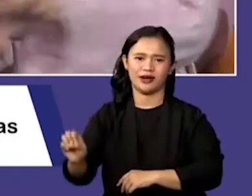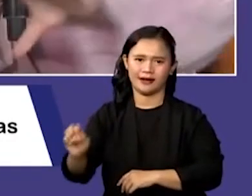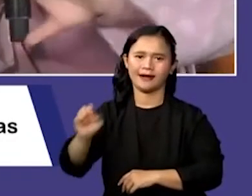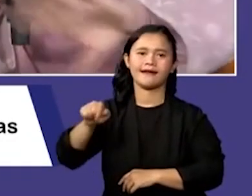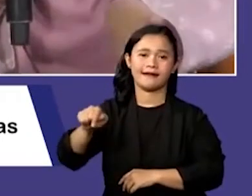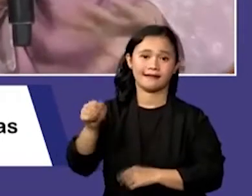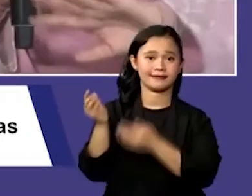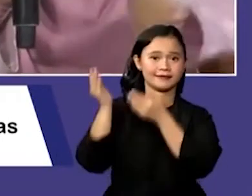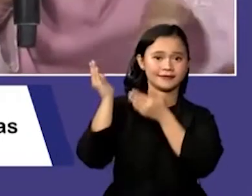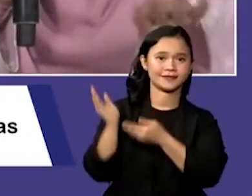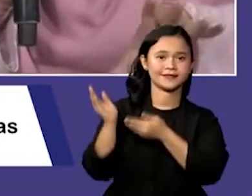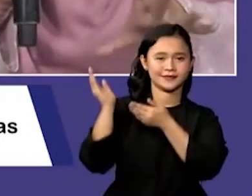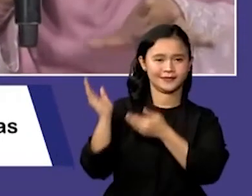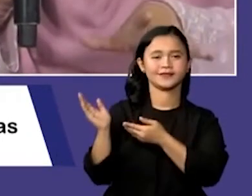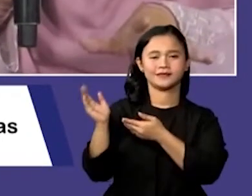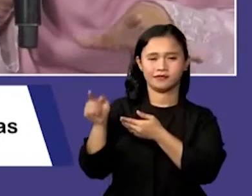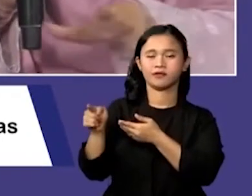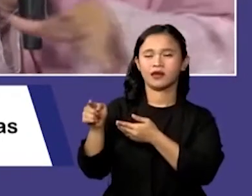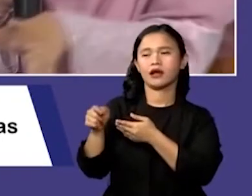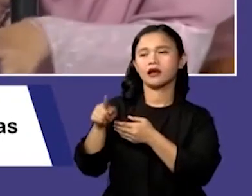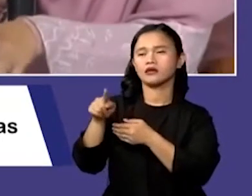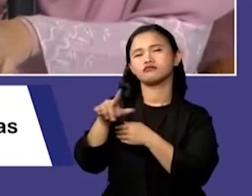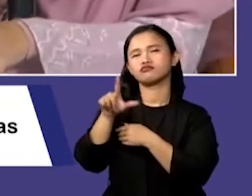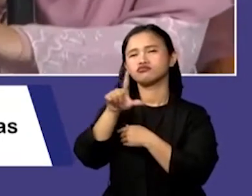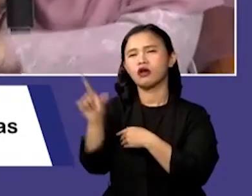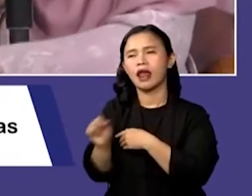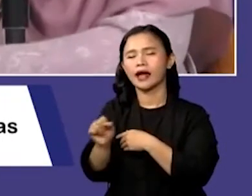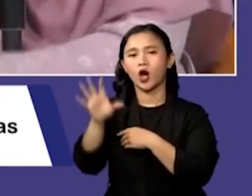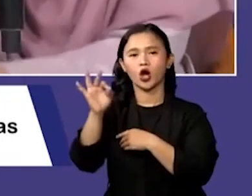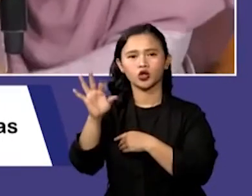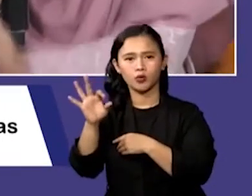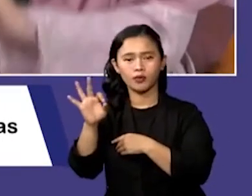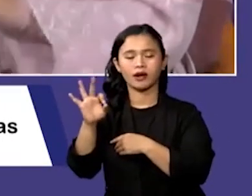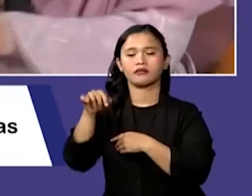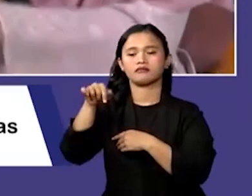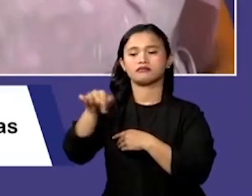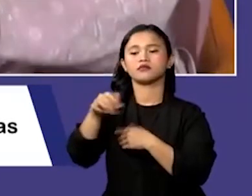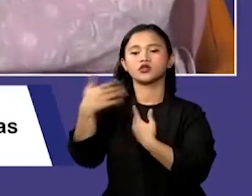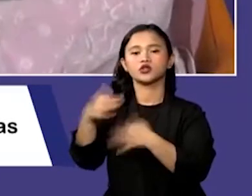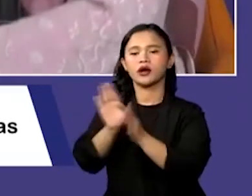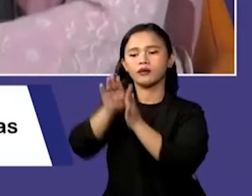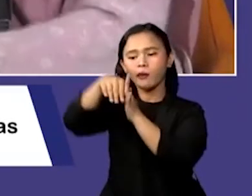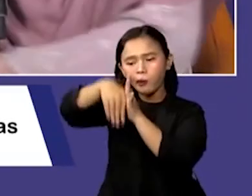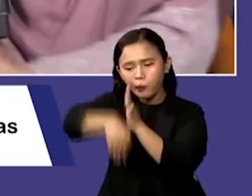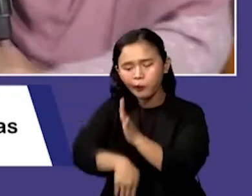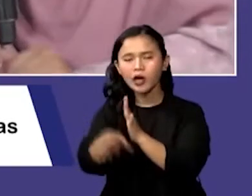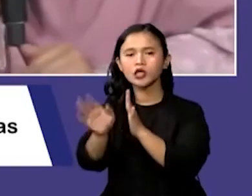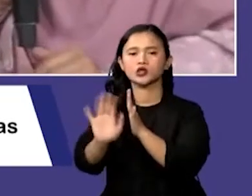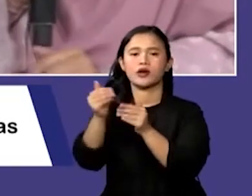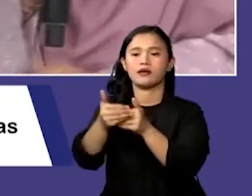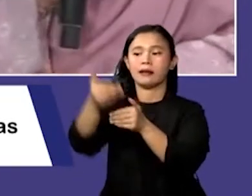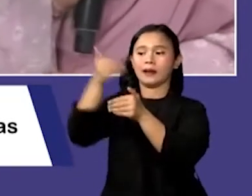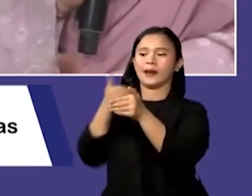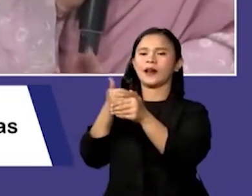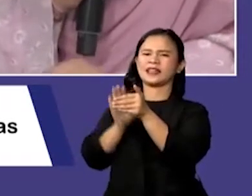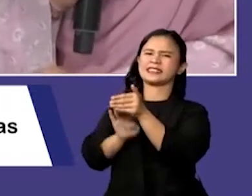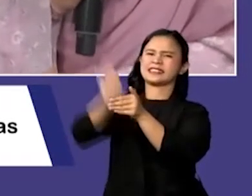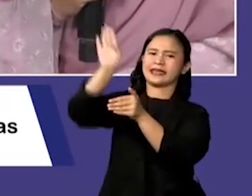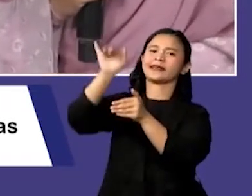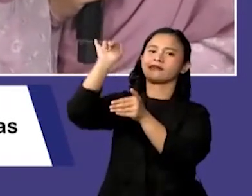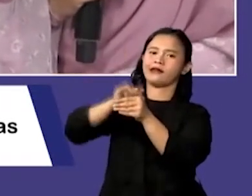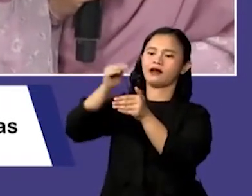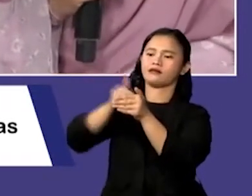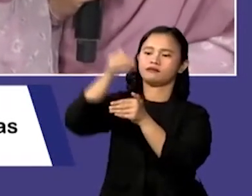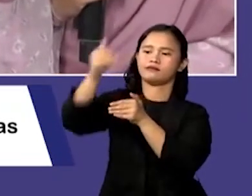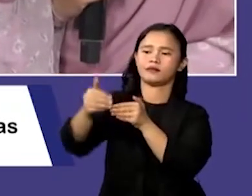tinggi-tinggi kurvanya itu ternyata di bulan-bulan sebelumnya. Di bulan Oktober awal ini juga trennya sudah mulai cenderung turun. Betul. Ini yang